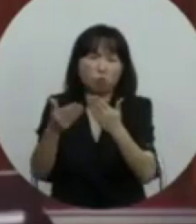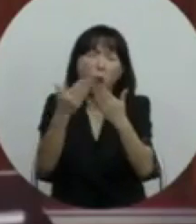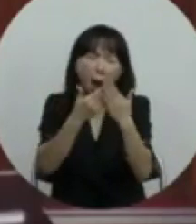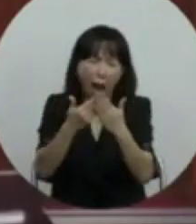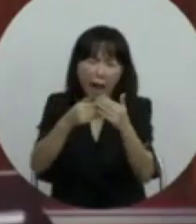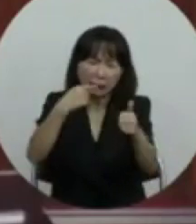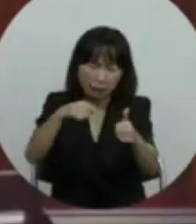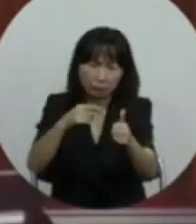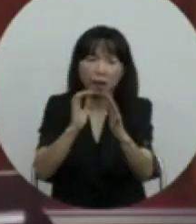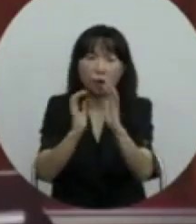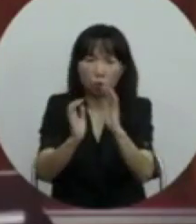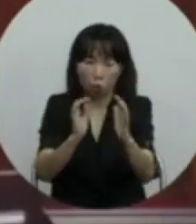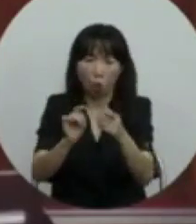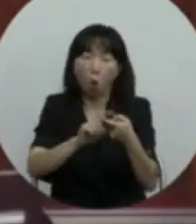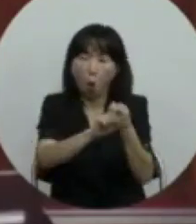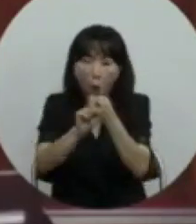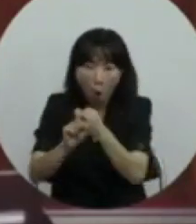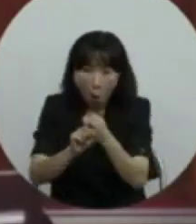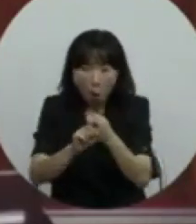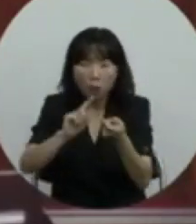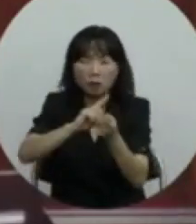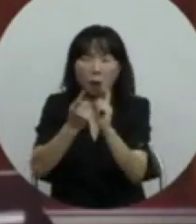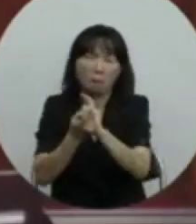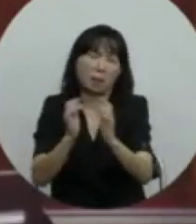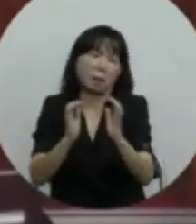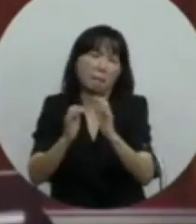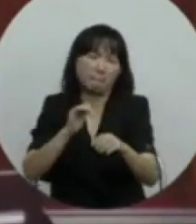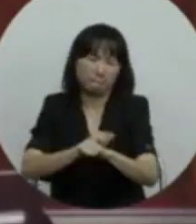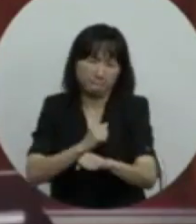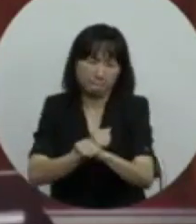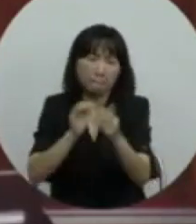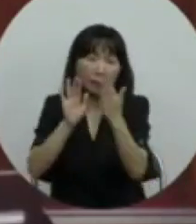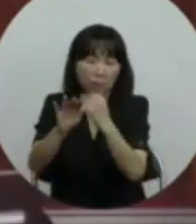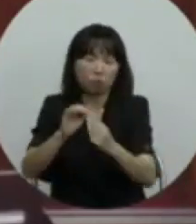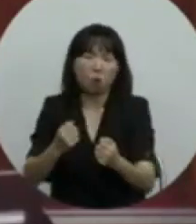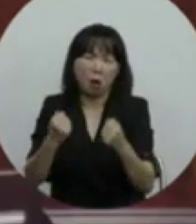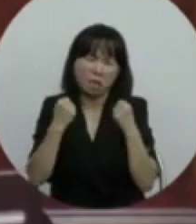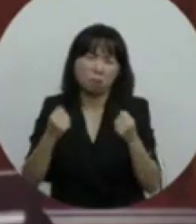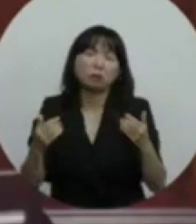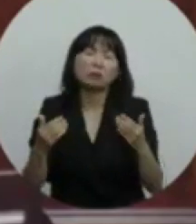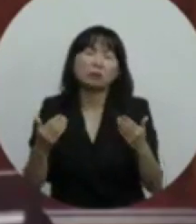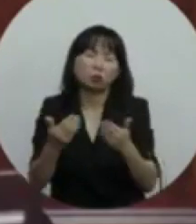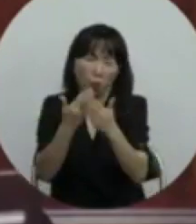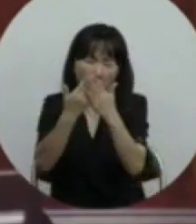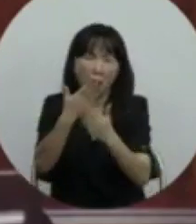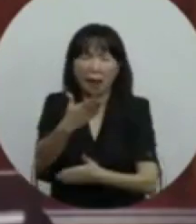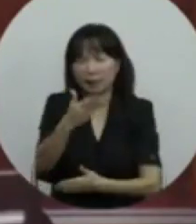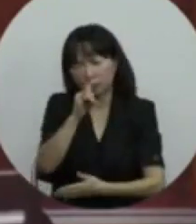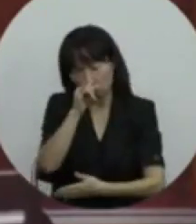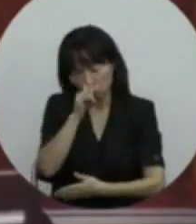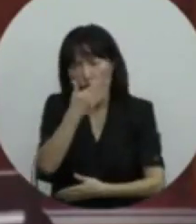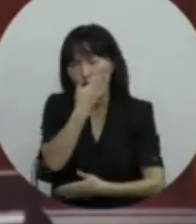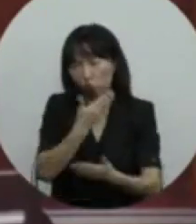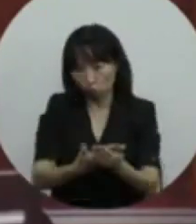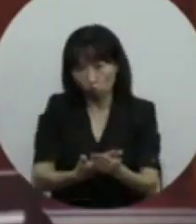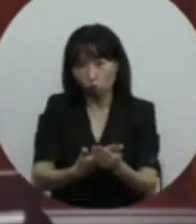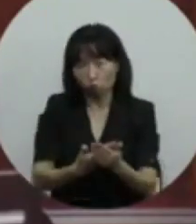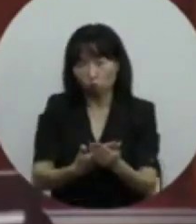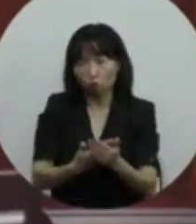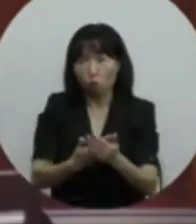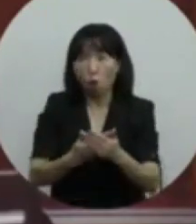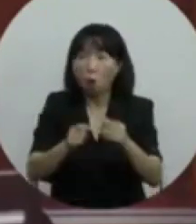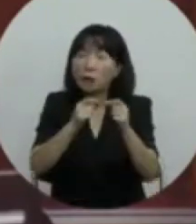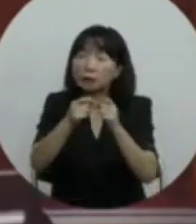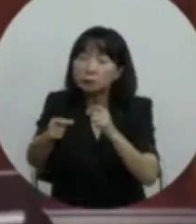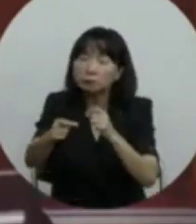토론, 협의의 과정을 반복하면서 자치 역량을 키워나가도록 해야 합니다. 지방자치는